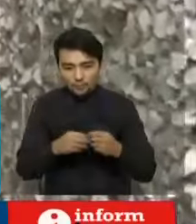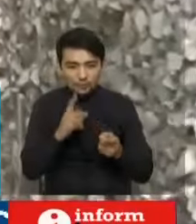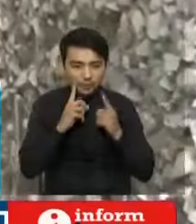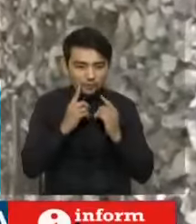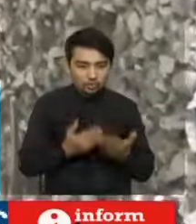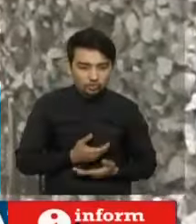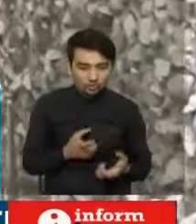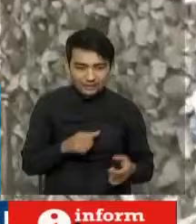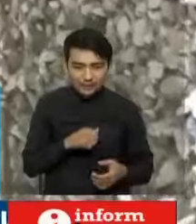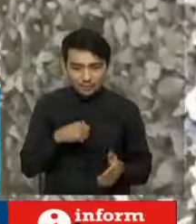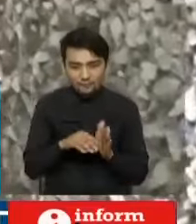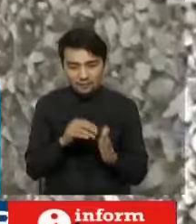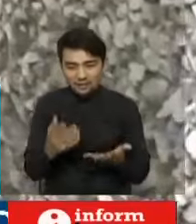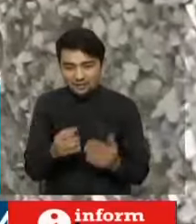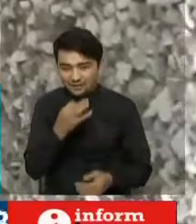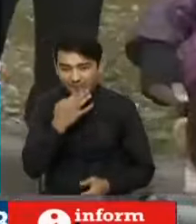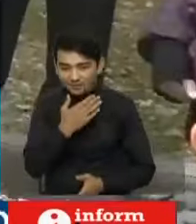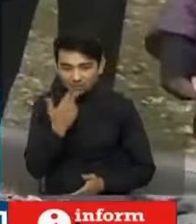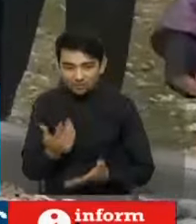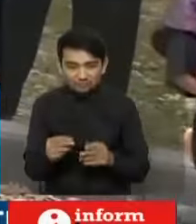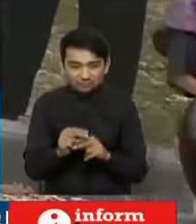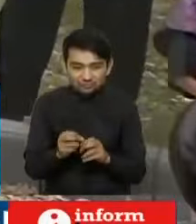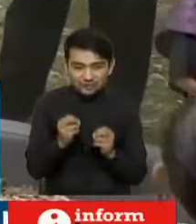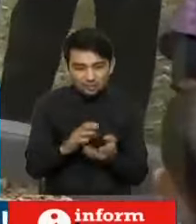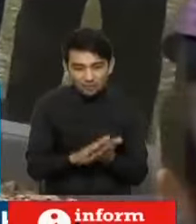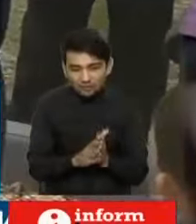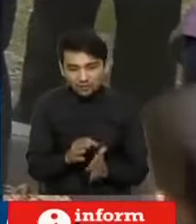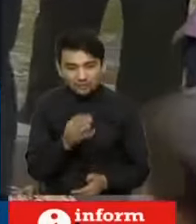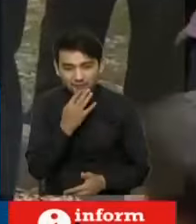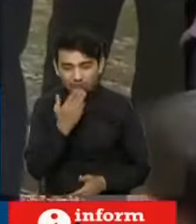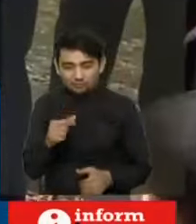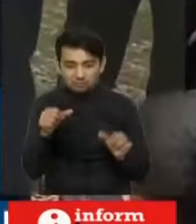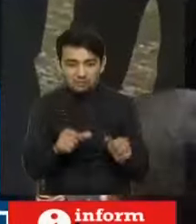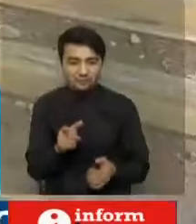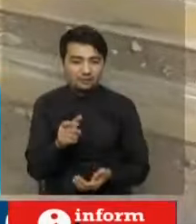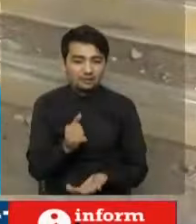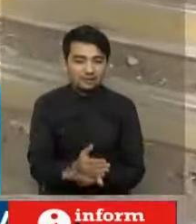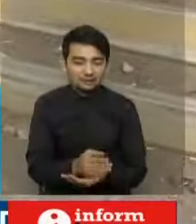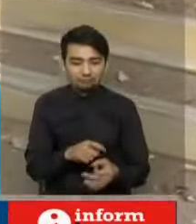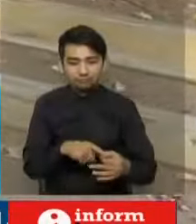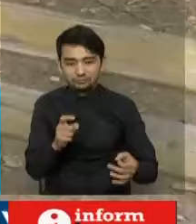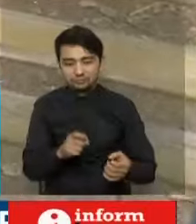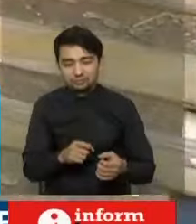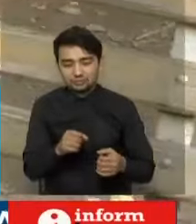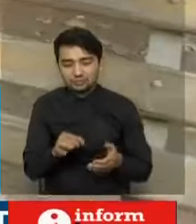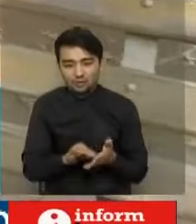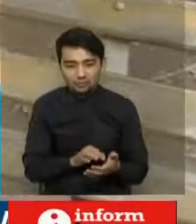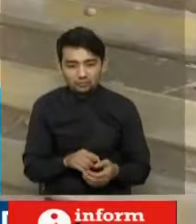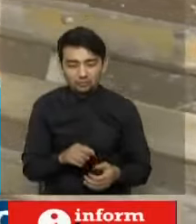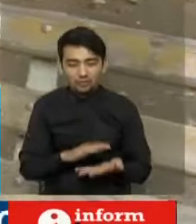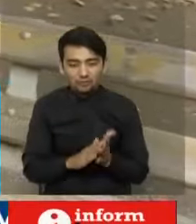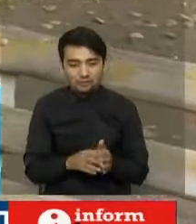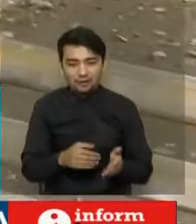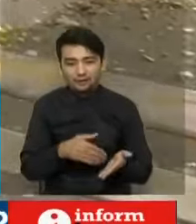А если жители недовольны услугами или условиями договора, они вправе его расторгнуть. Надо самим